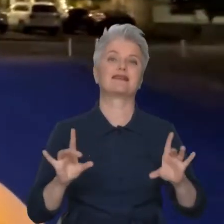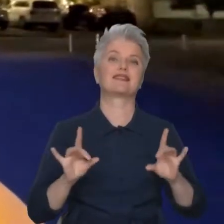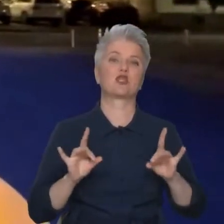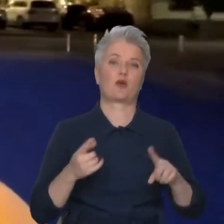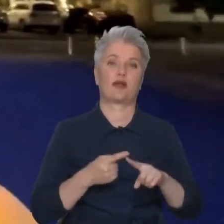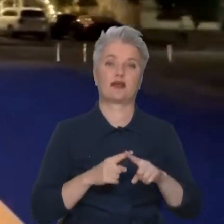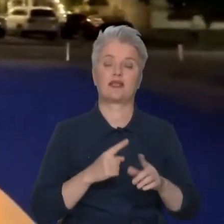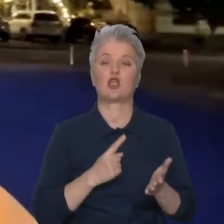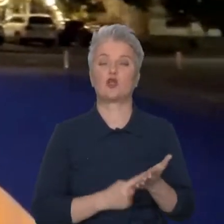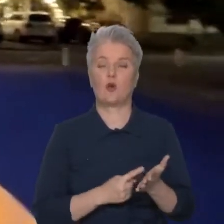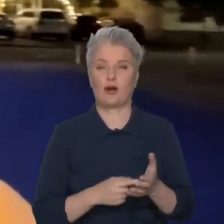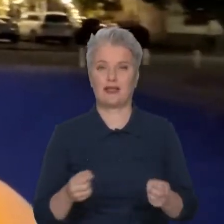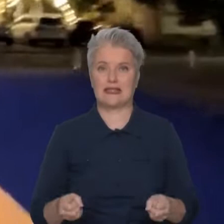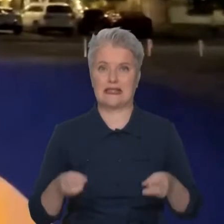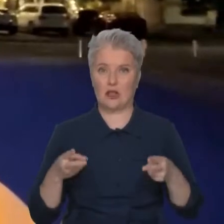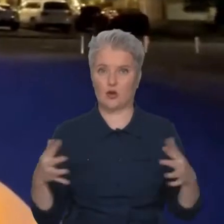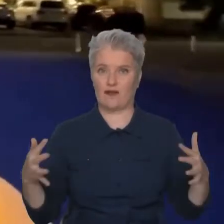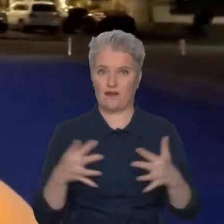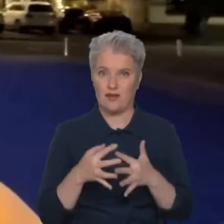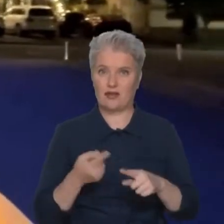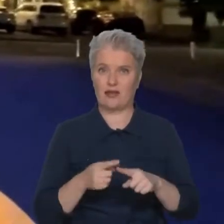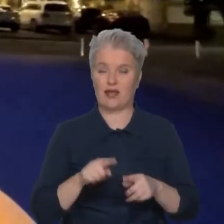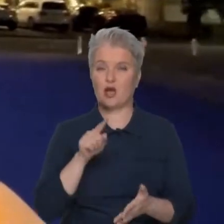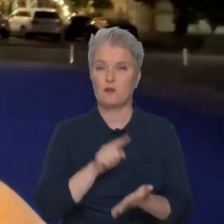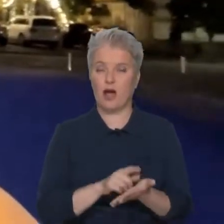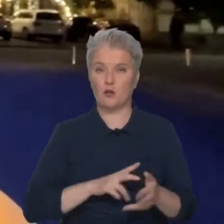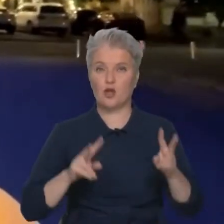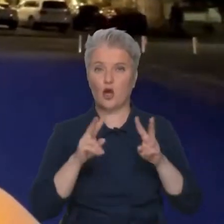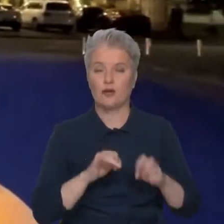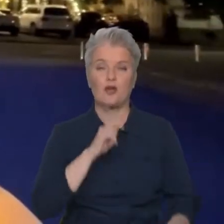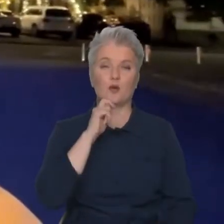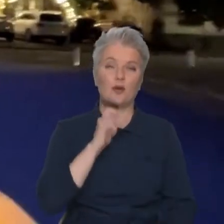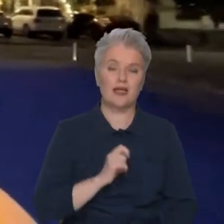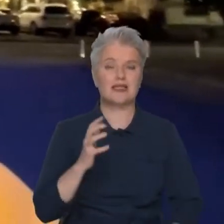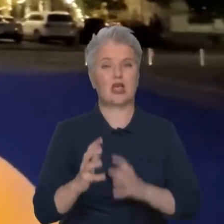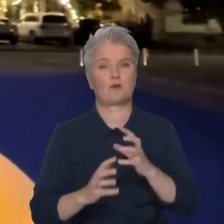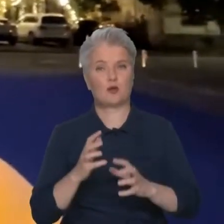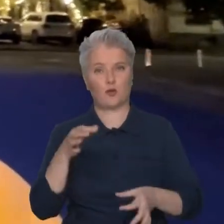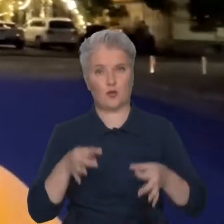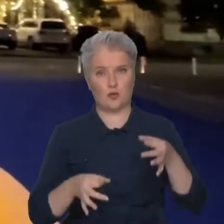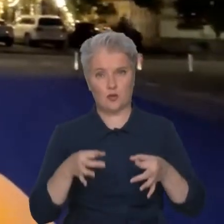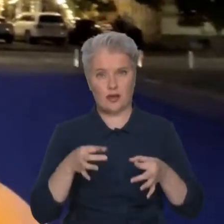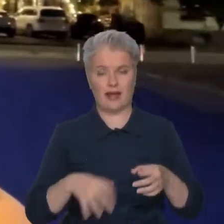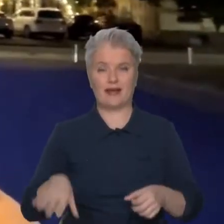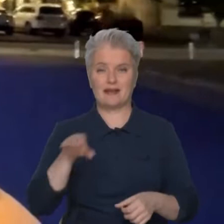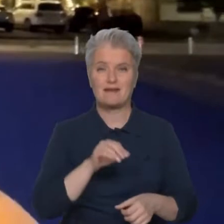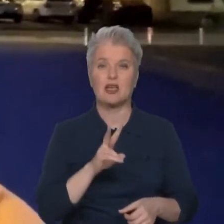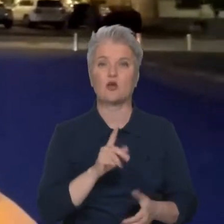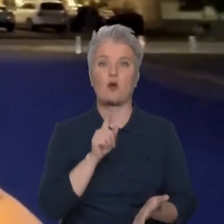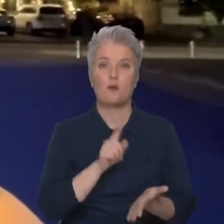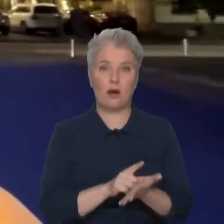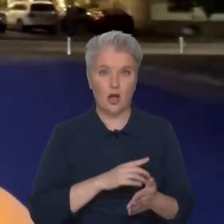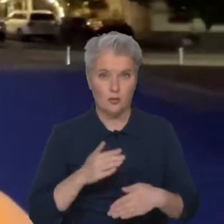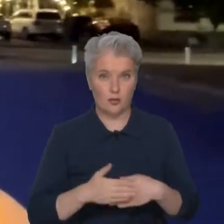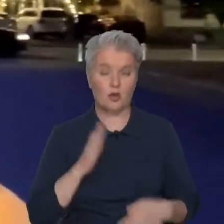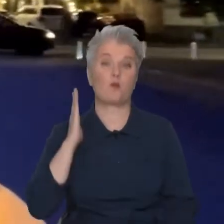це докази злочинів війни, які мають бути розглянуті і в українських, і в міжнародних судах, і всі, хто має бути покараний,